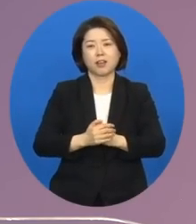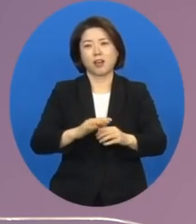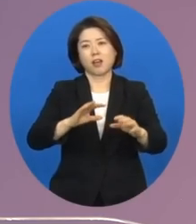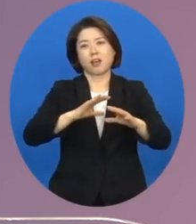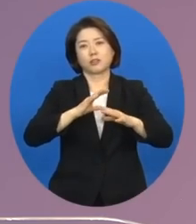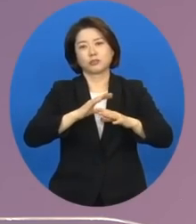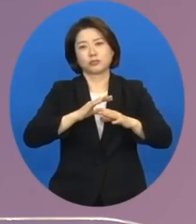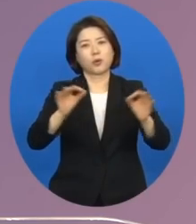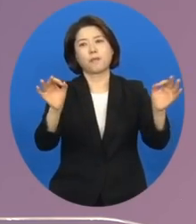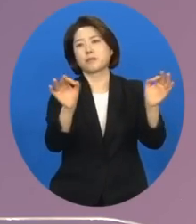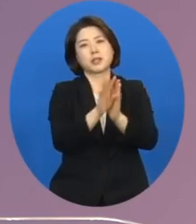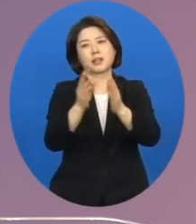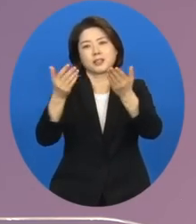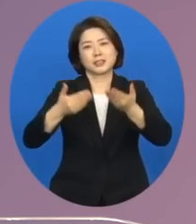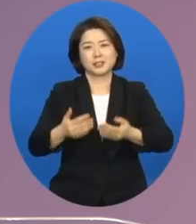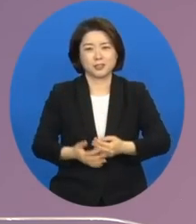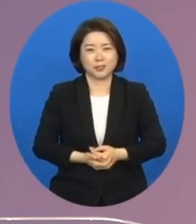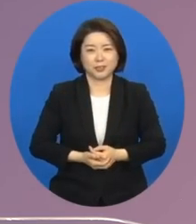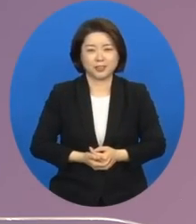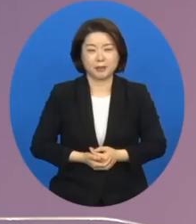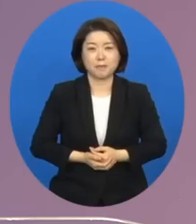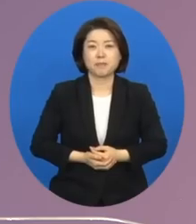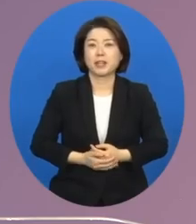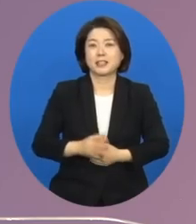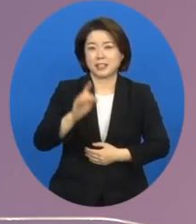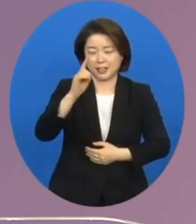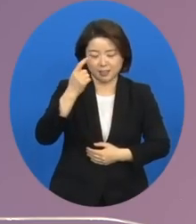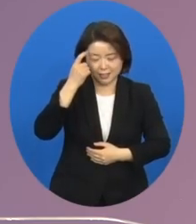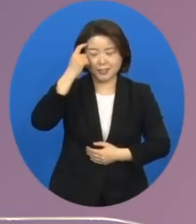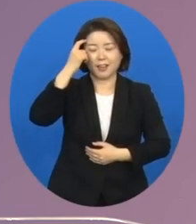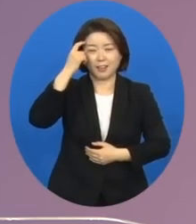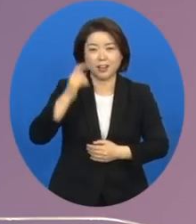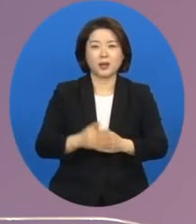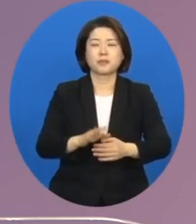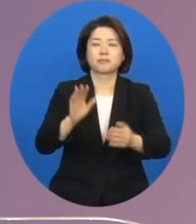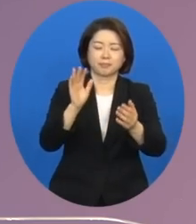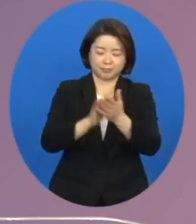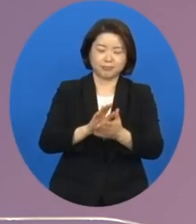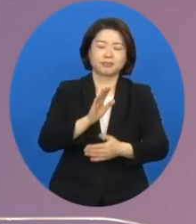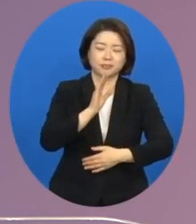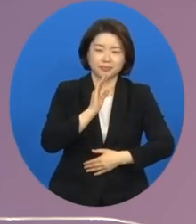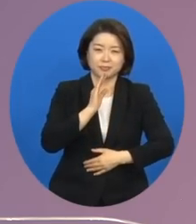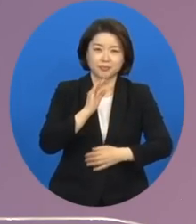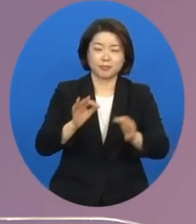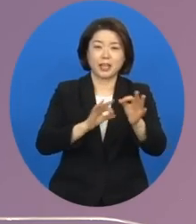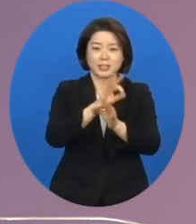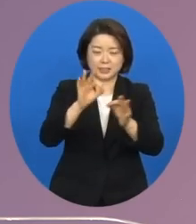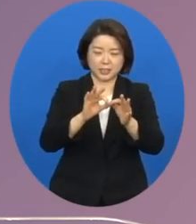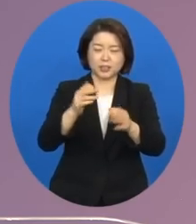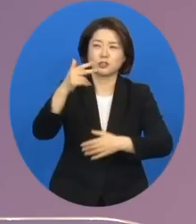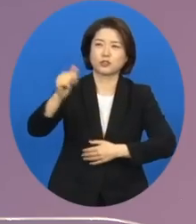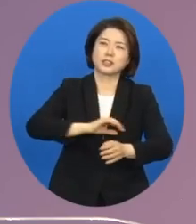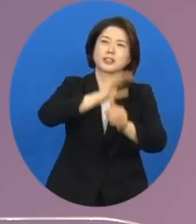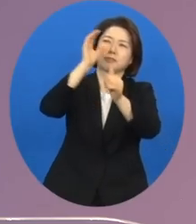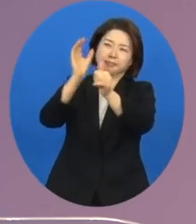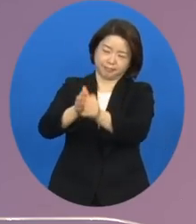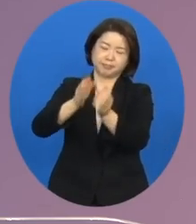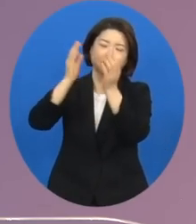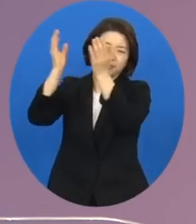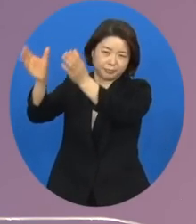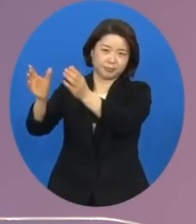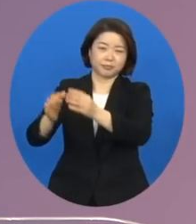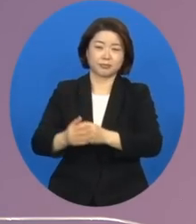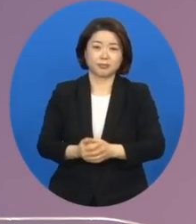주시더라구요 그러면서 제가 하나를 깨닫게 되었습니다 그래 재정은 주께 맡기는 거지